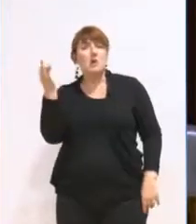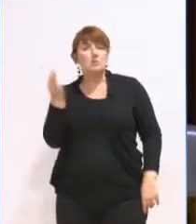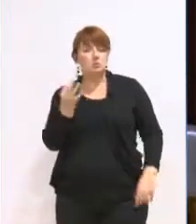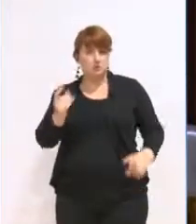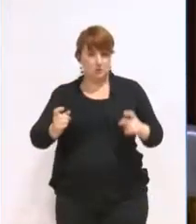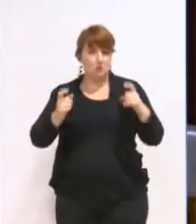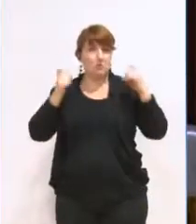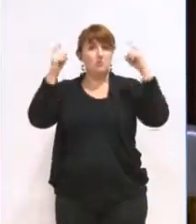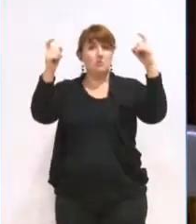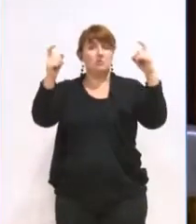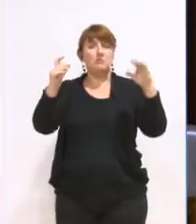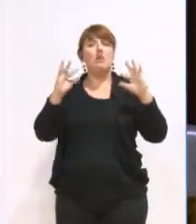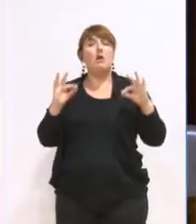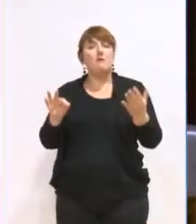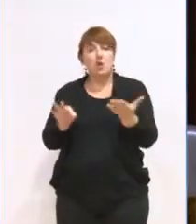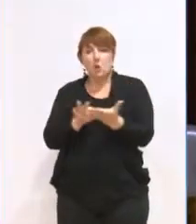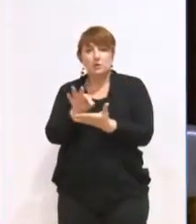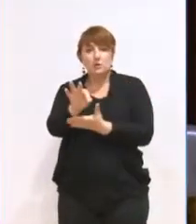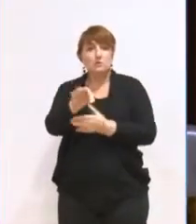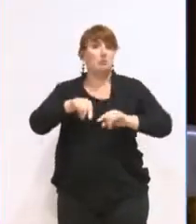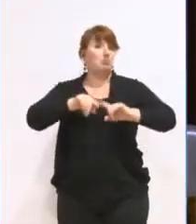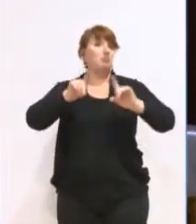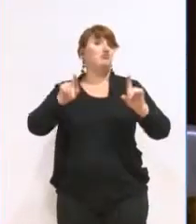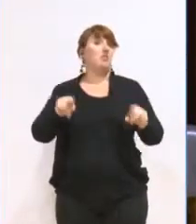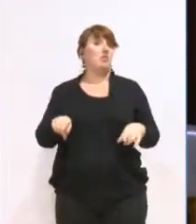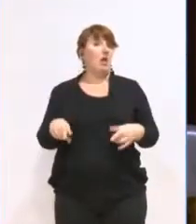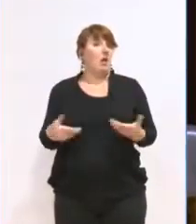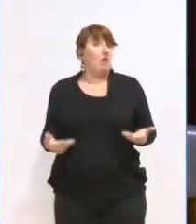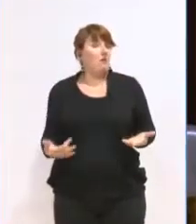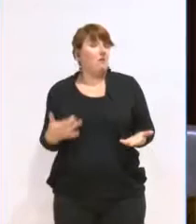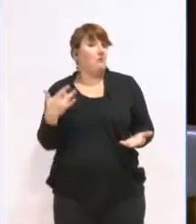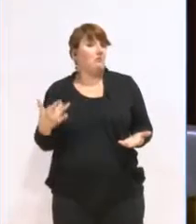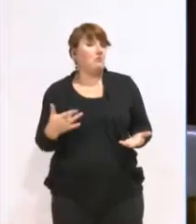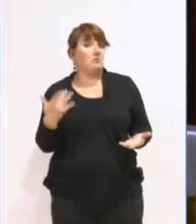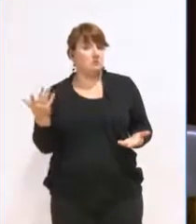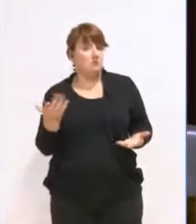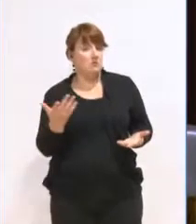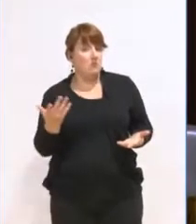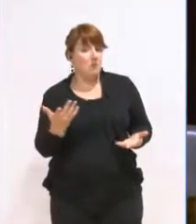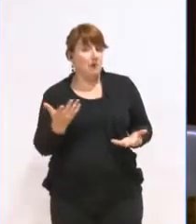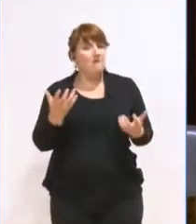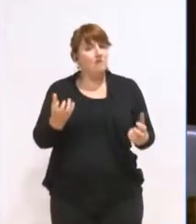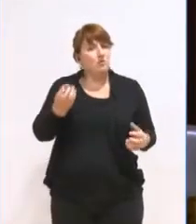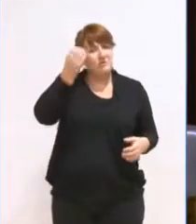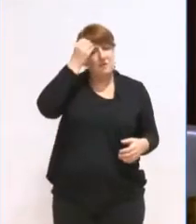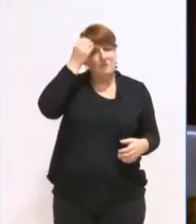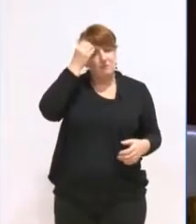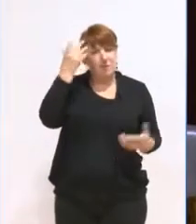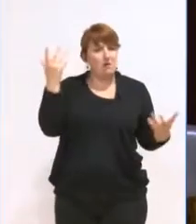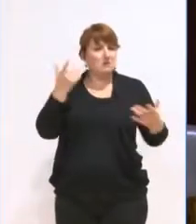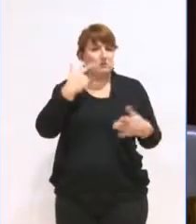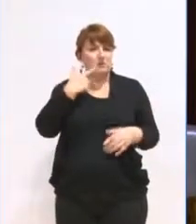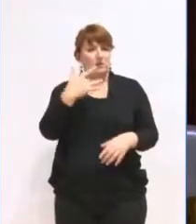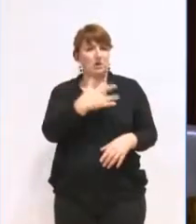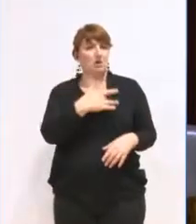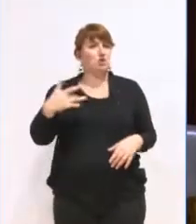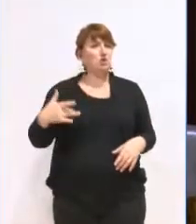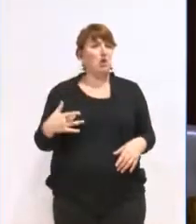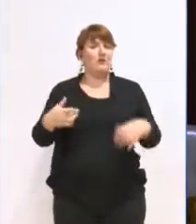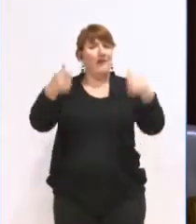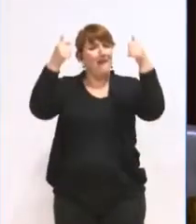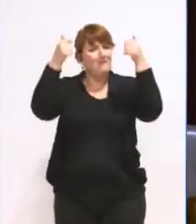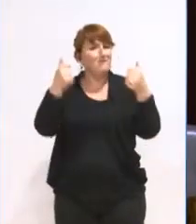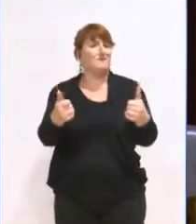orientations budgétaires. Il serait intéressant de savoir si cela correspond à une santé financière florissante de ces